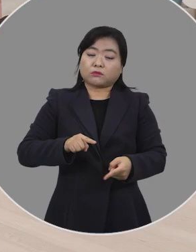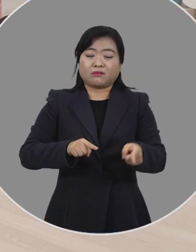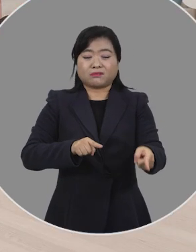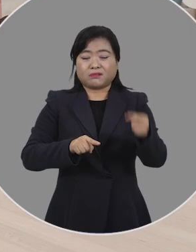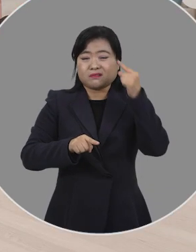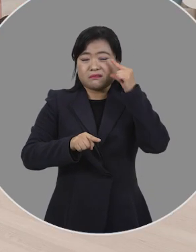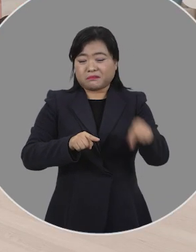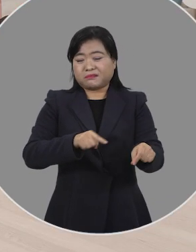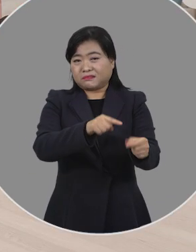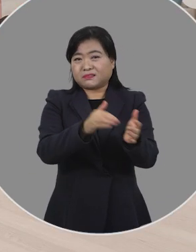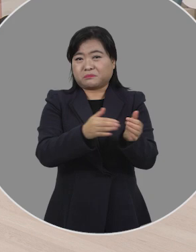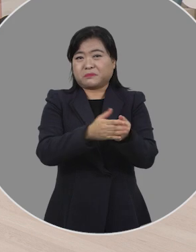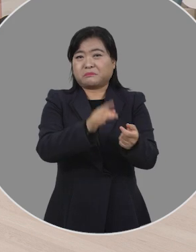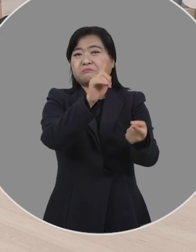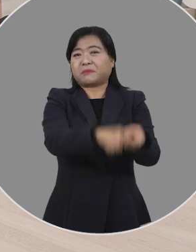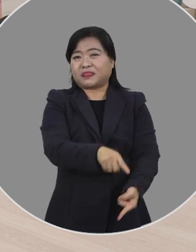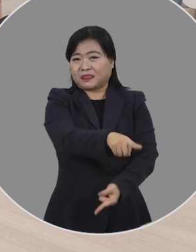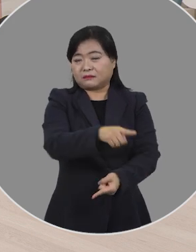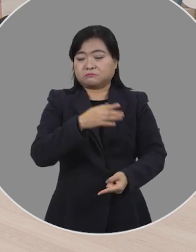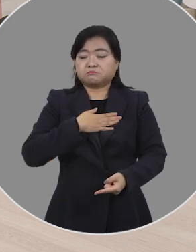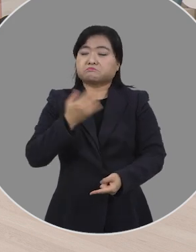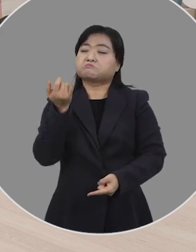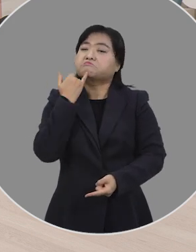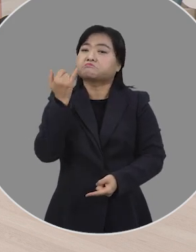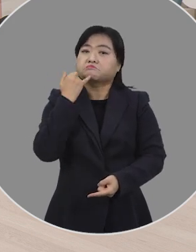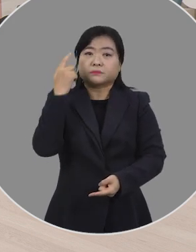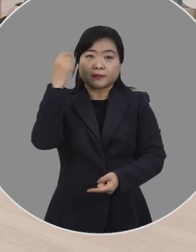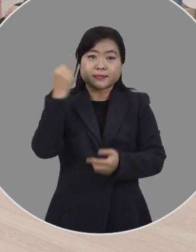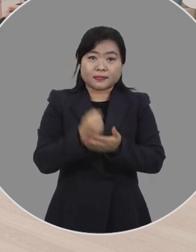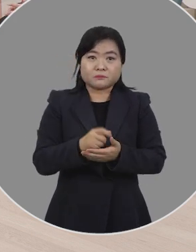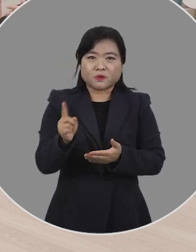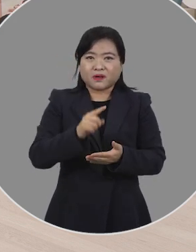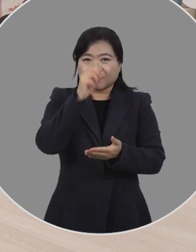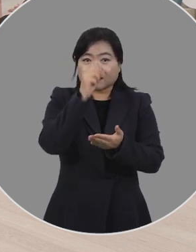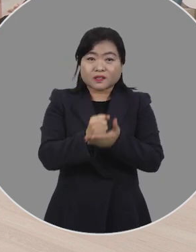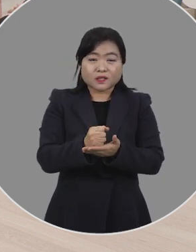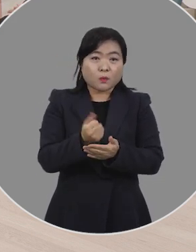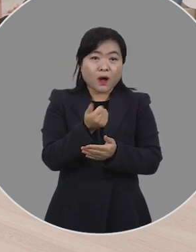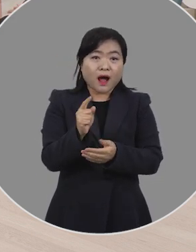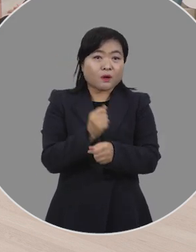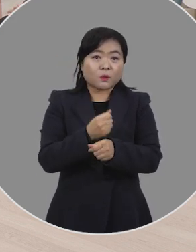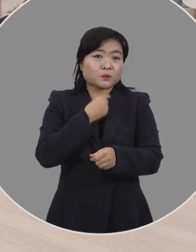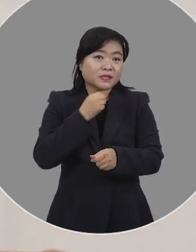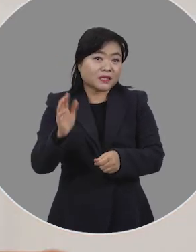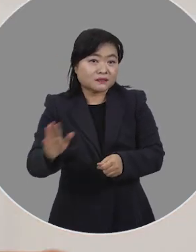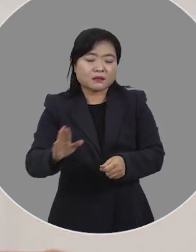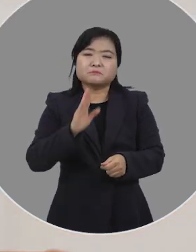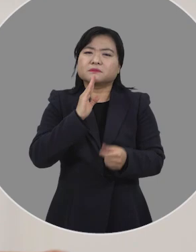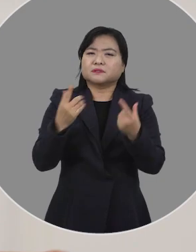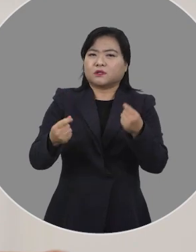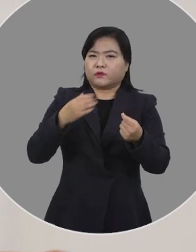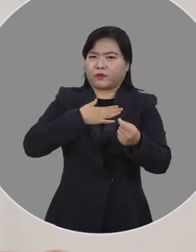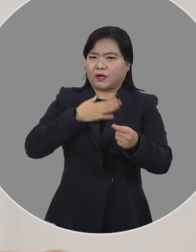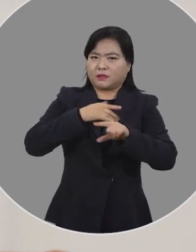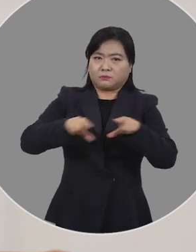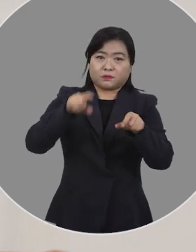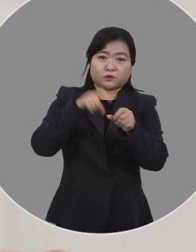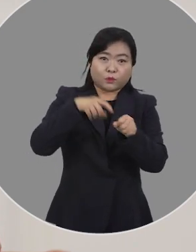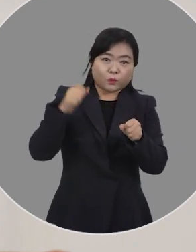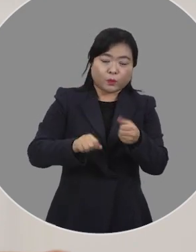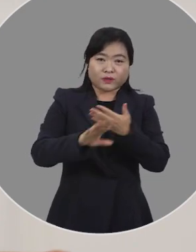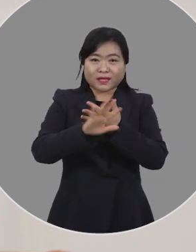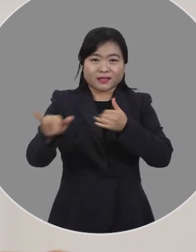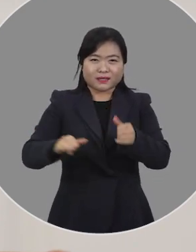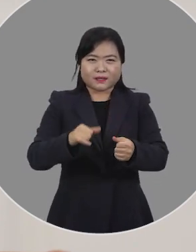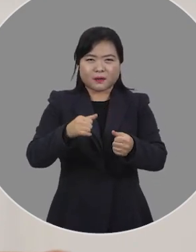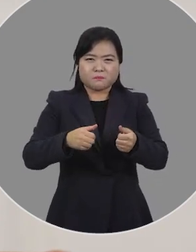삼고 있는 게 아닌가라는 생각이 들어요. 정당화하려고도 안 한다. 그렇죠. 그러니까 일반적으로 내가 타인에게 한 못된 행동에 대해서 인지